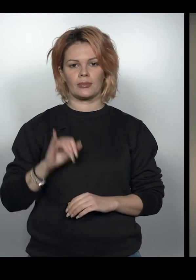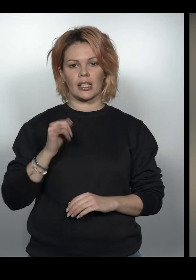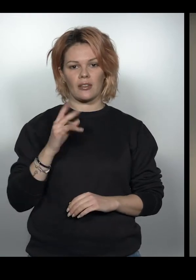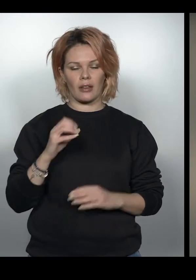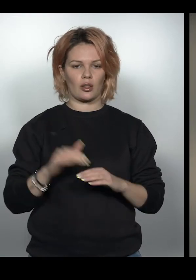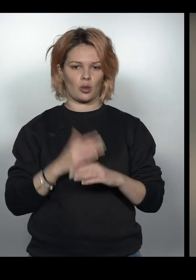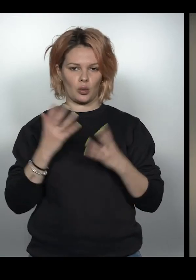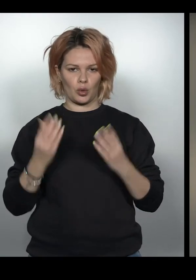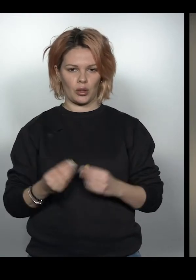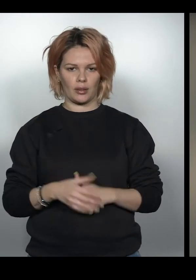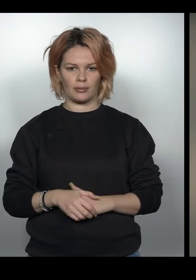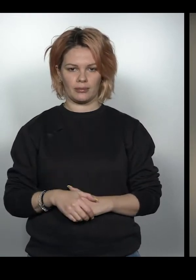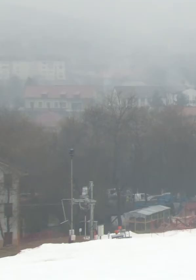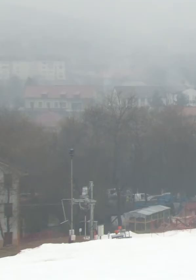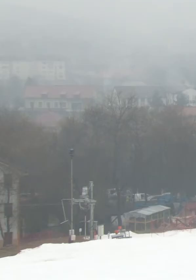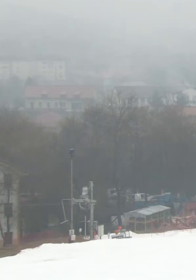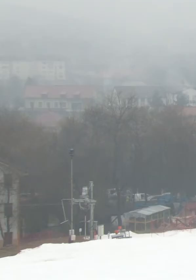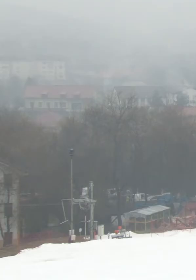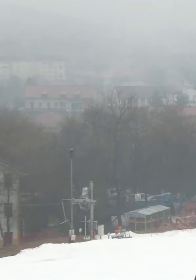Іване, доброго дня.